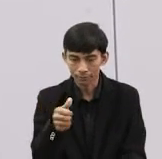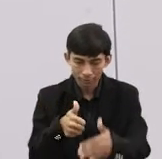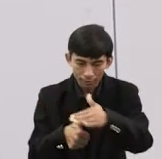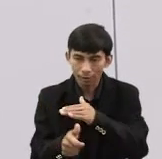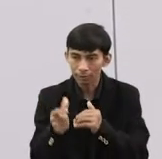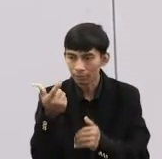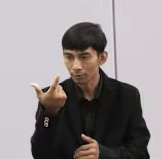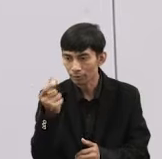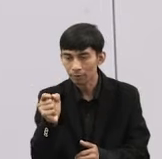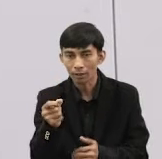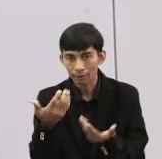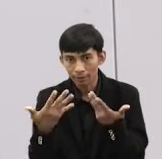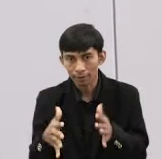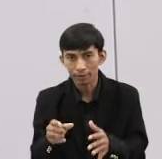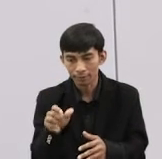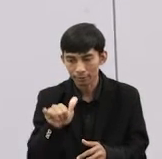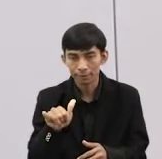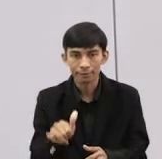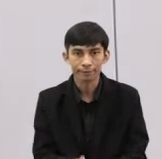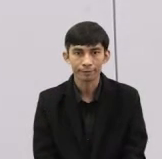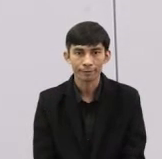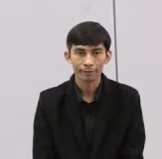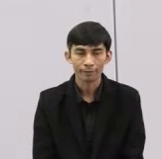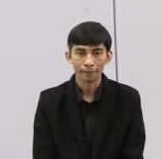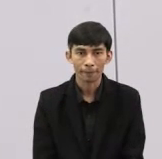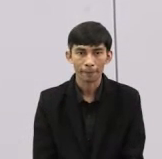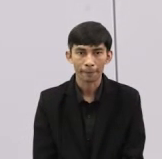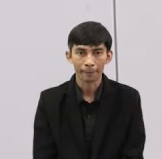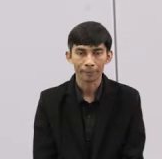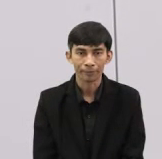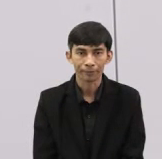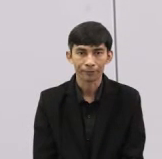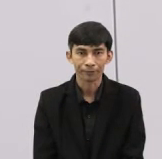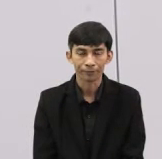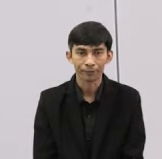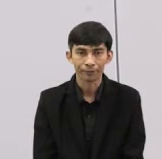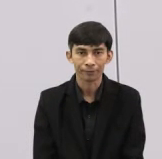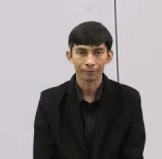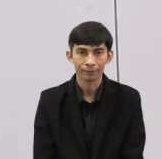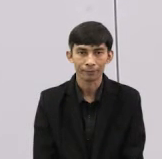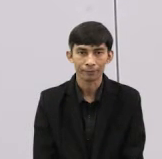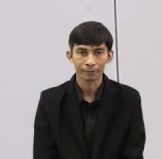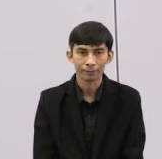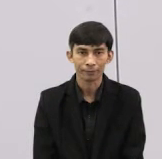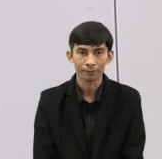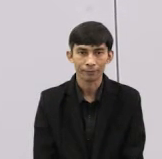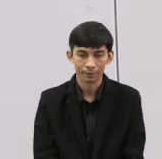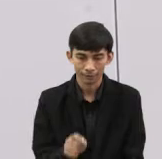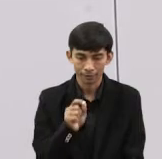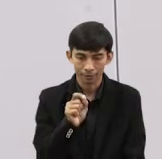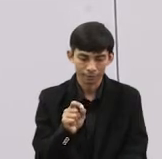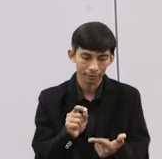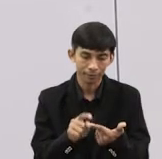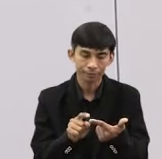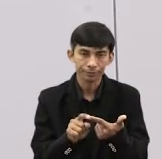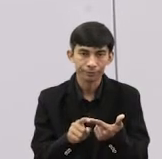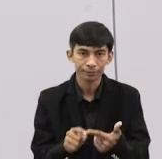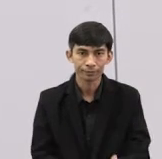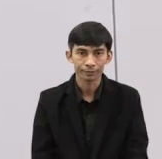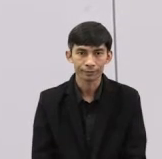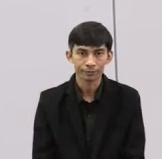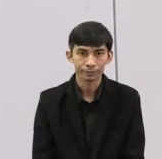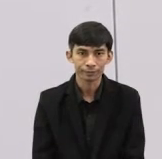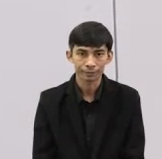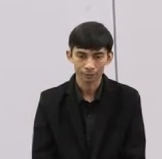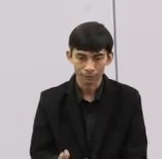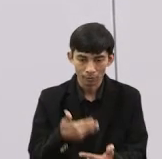nơi kào nơi bì lơ lấy pram pi hai chẳng dừng đạn trở tám tung cho đó chùm nơi tì pi và tốt pi dương sở xê lấy